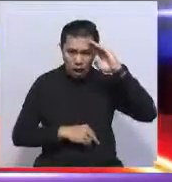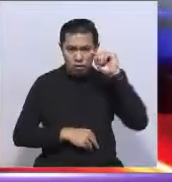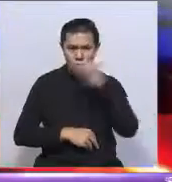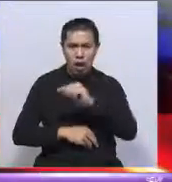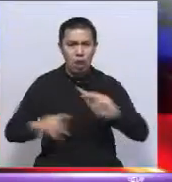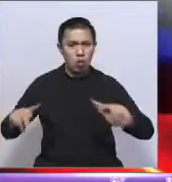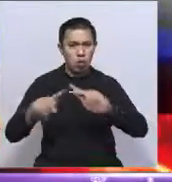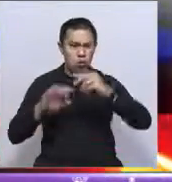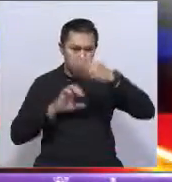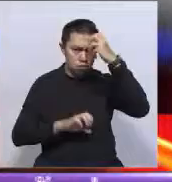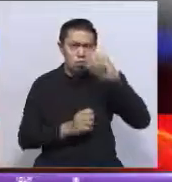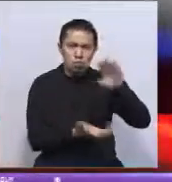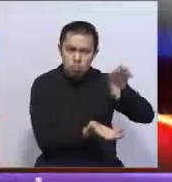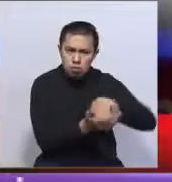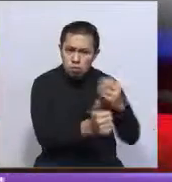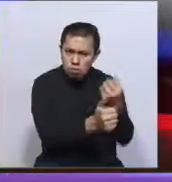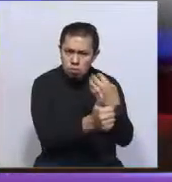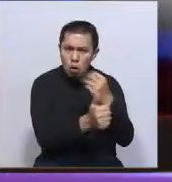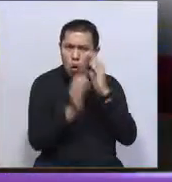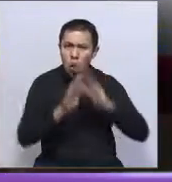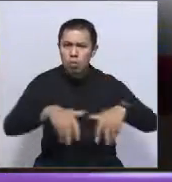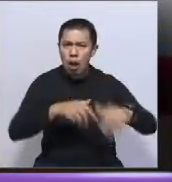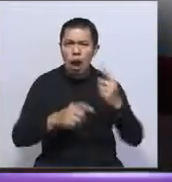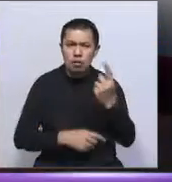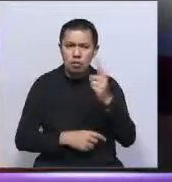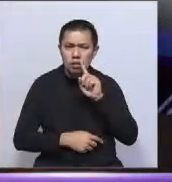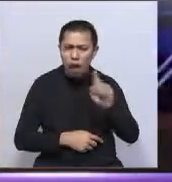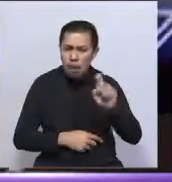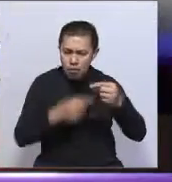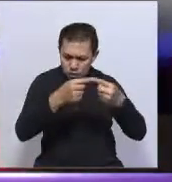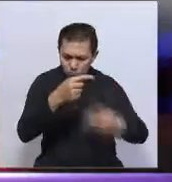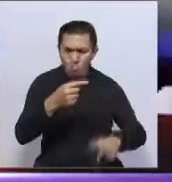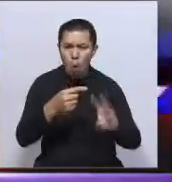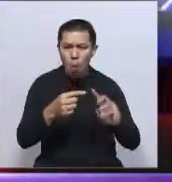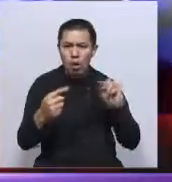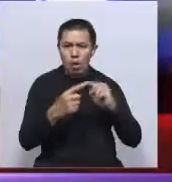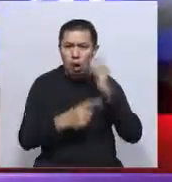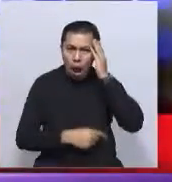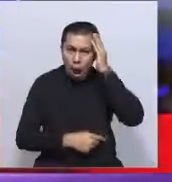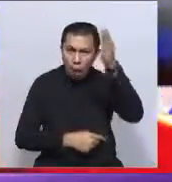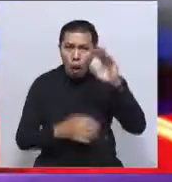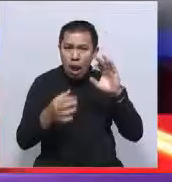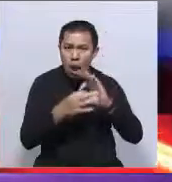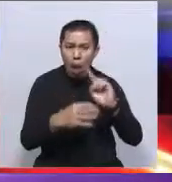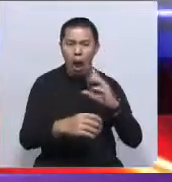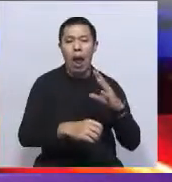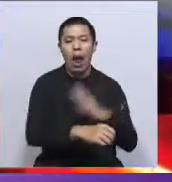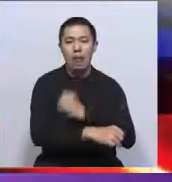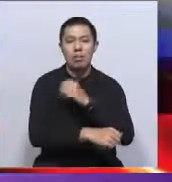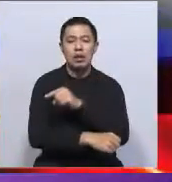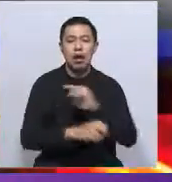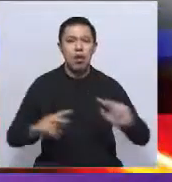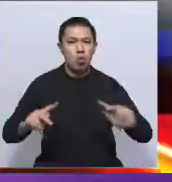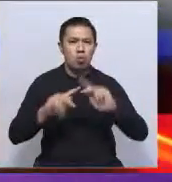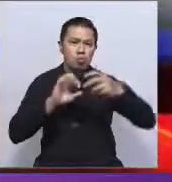าดไทยเปิดรับฟังความเห็นจากประชาชนต่อคำถาม6ข้อเกี่ยวกับอนาคตการเมืองว่ากระทรวงมหาดไทยจะเปิดให้ประช